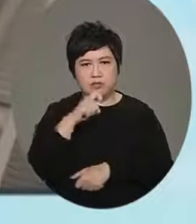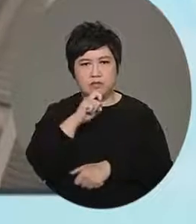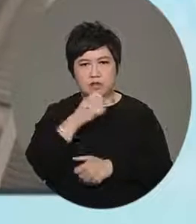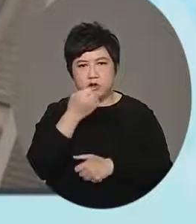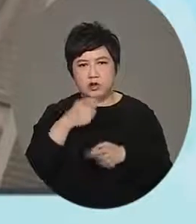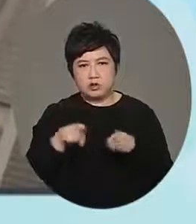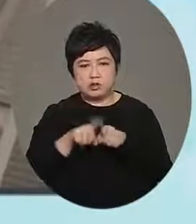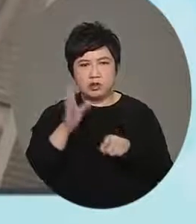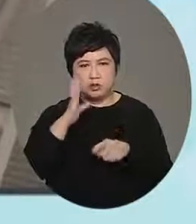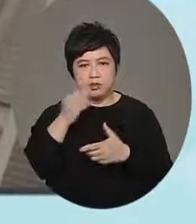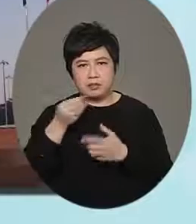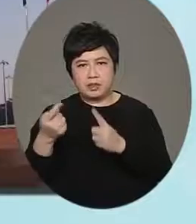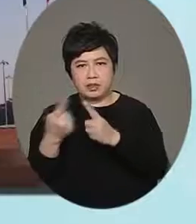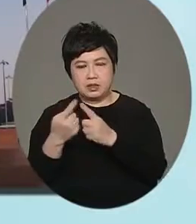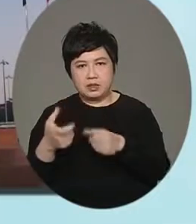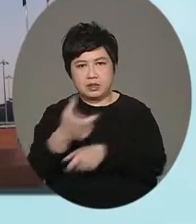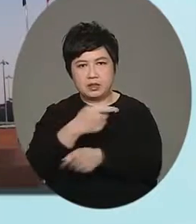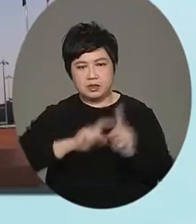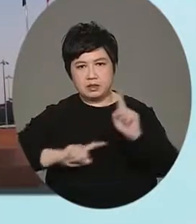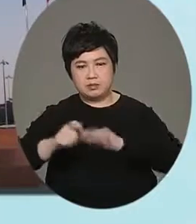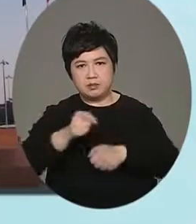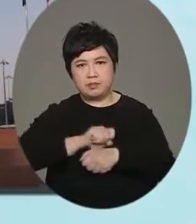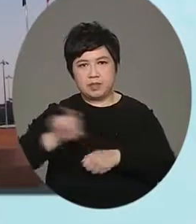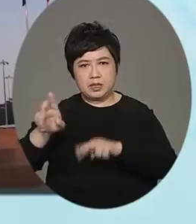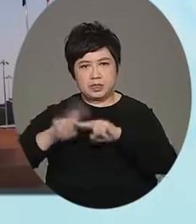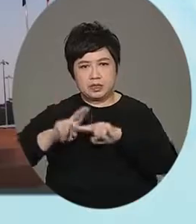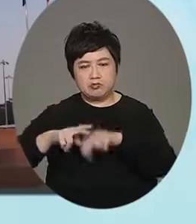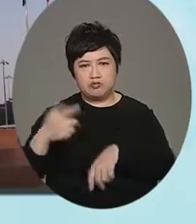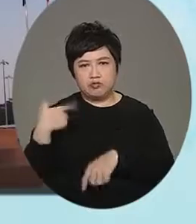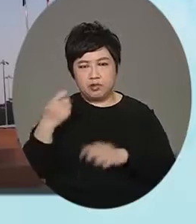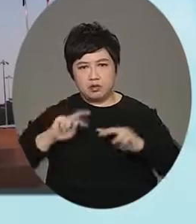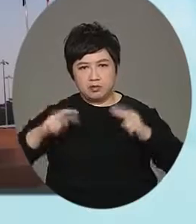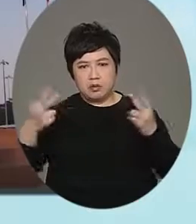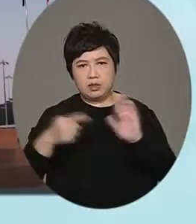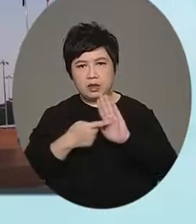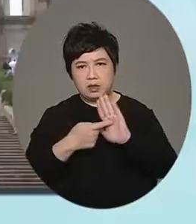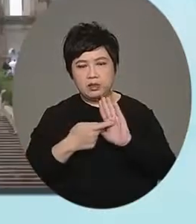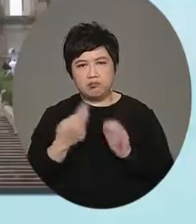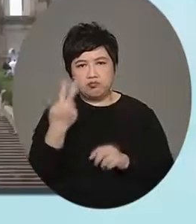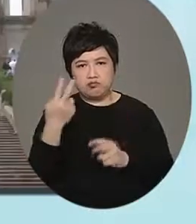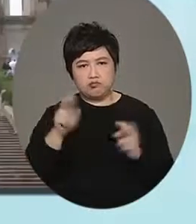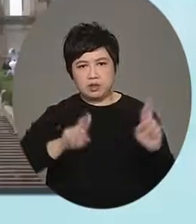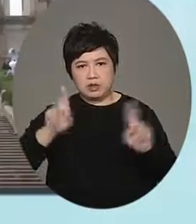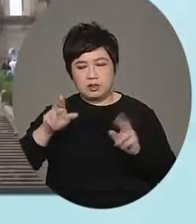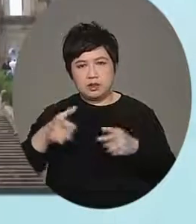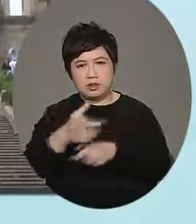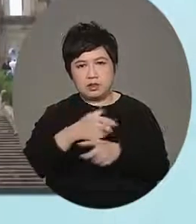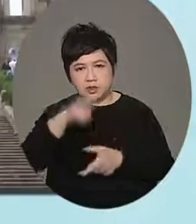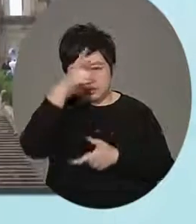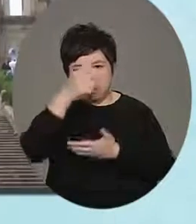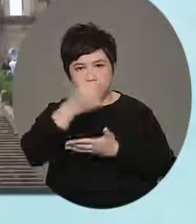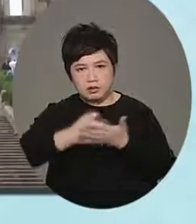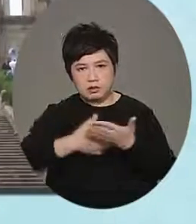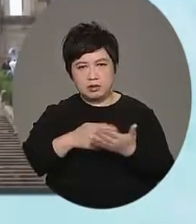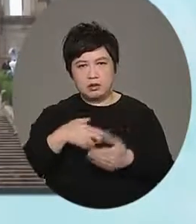門特區給予居民的經濟自由大過內地，但近年發展就顯示這兩個城市的經濟政策最終